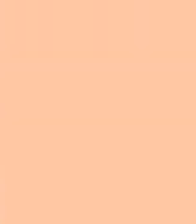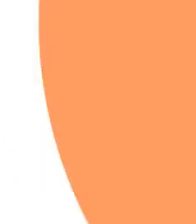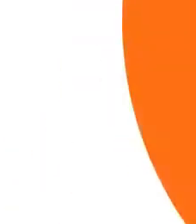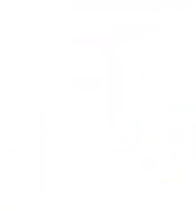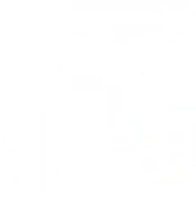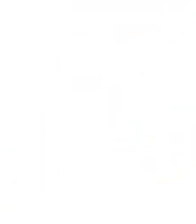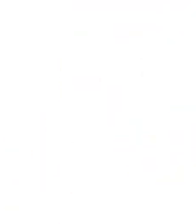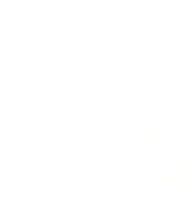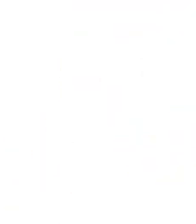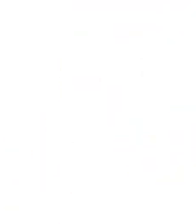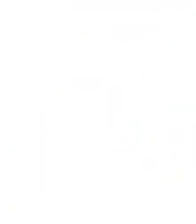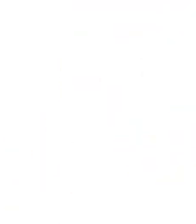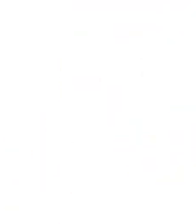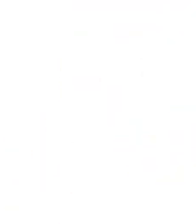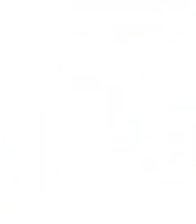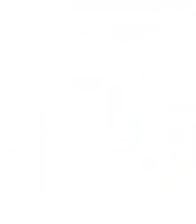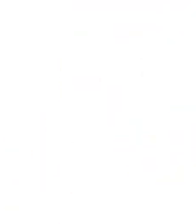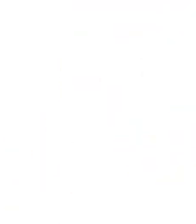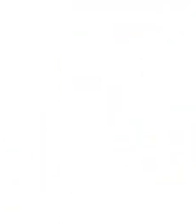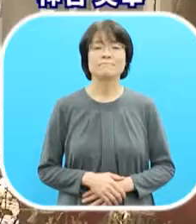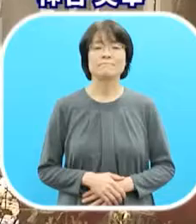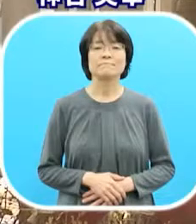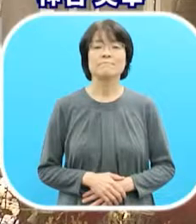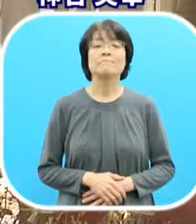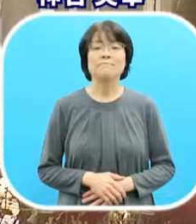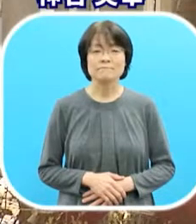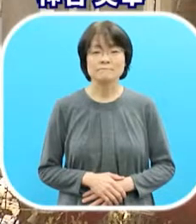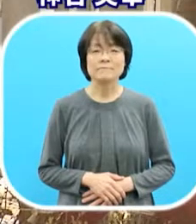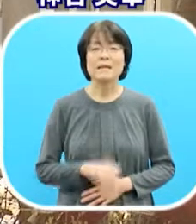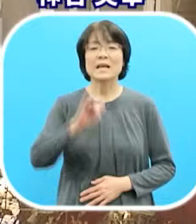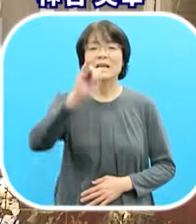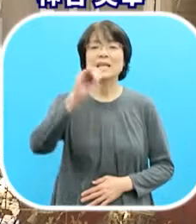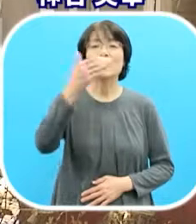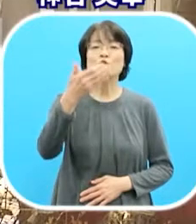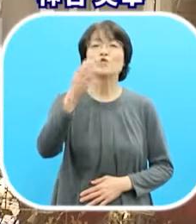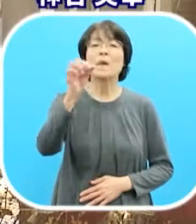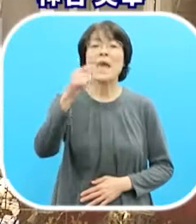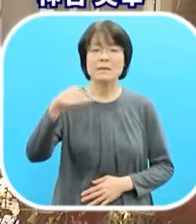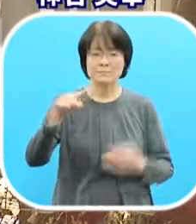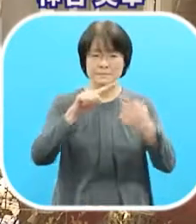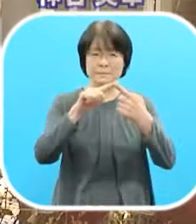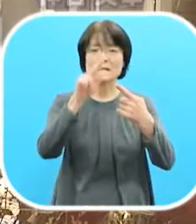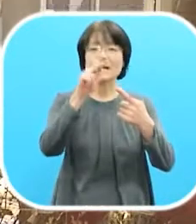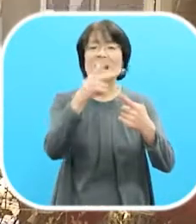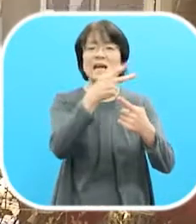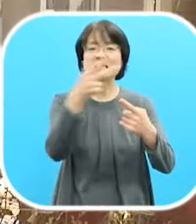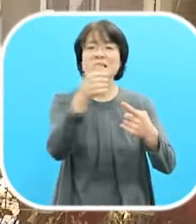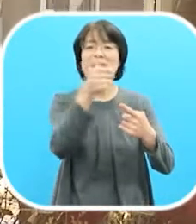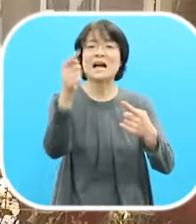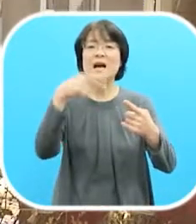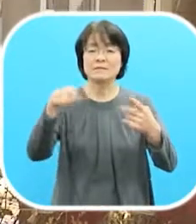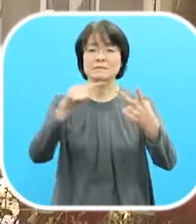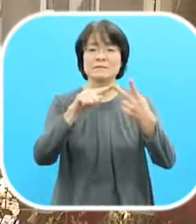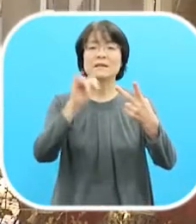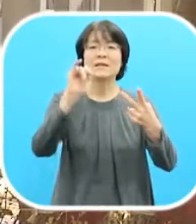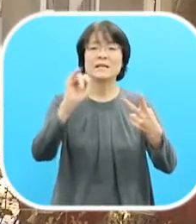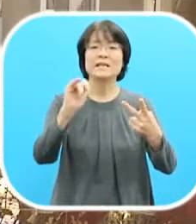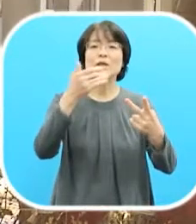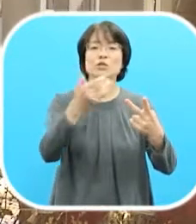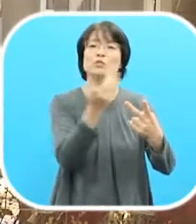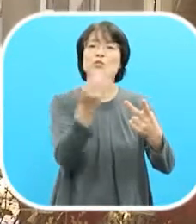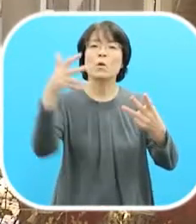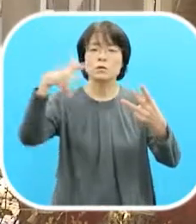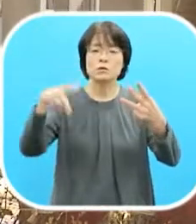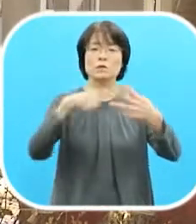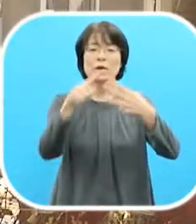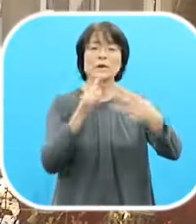秋田ビジョンレクス、 イクメンに家事団、そしてイクボス、最近流行りのこの言葉全